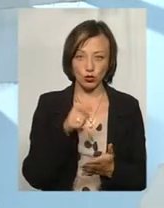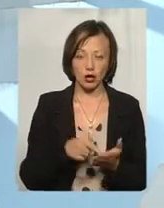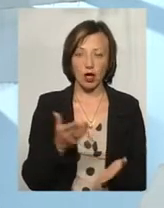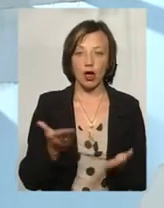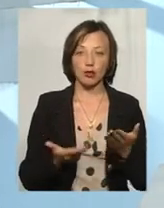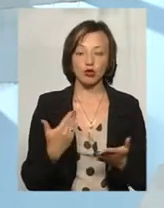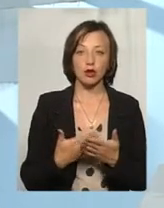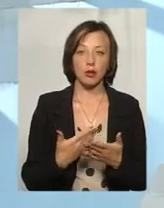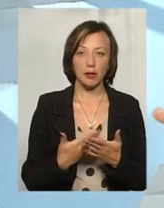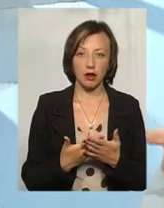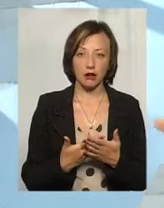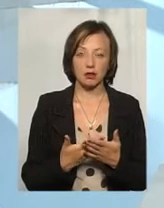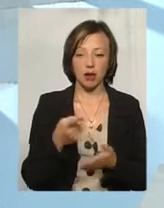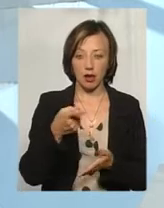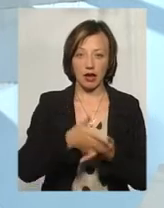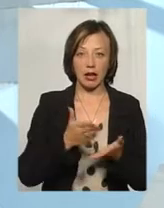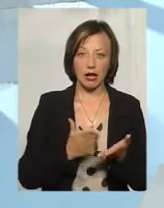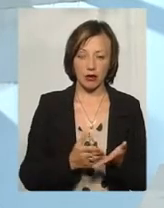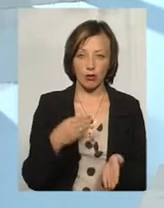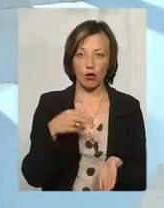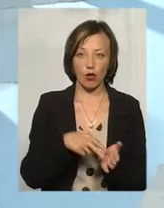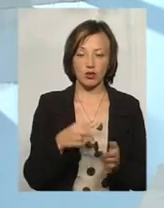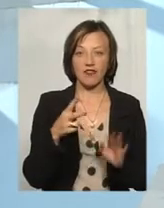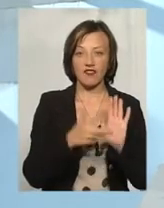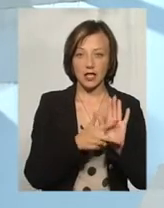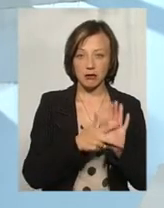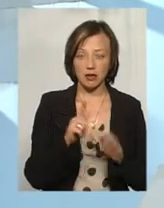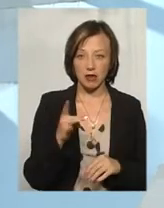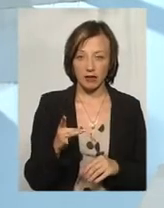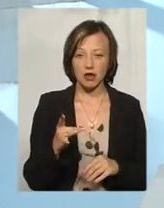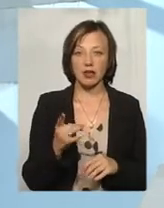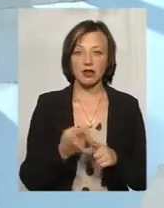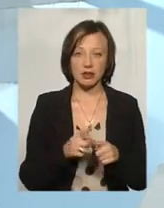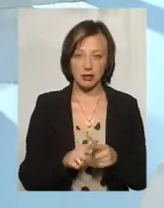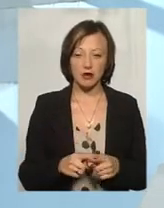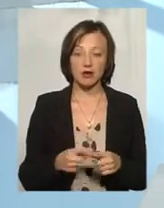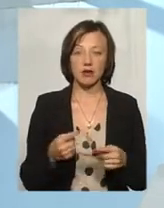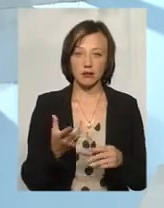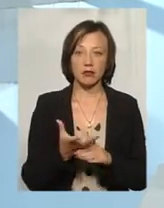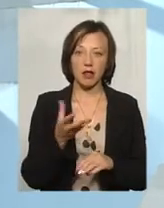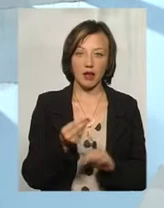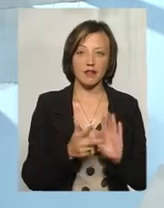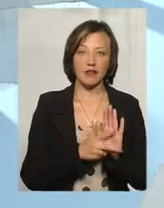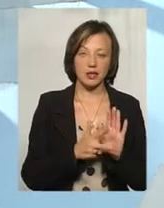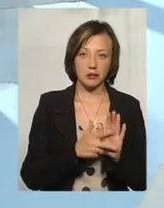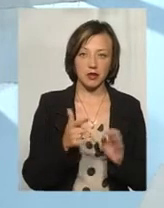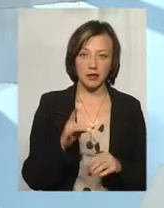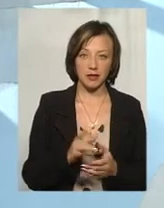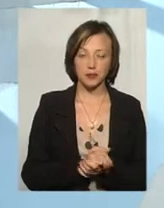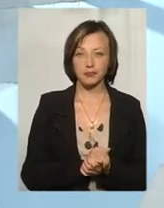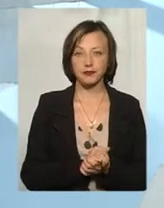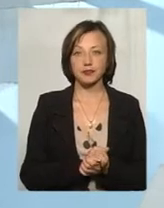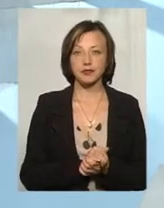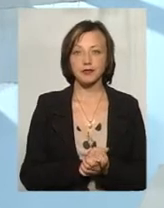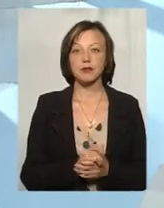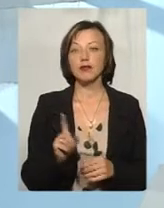якщо, наприклад, буханка хліба коштує там 8 гривень, то вона, відповідно, за неї платять 8 гривень. Те,